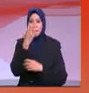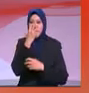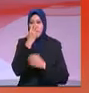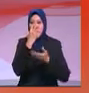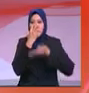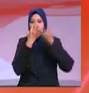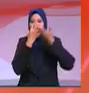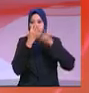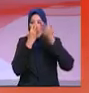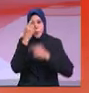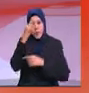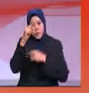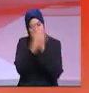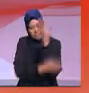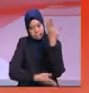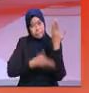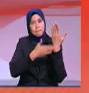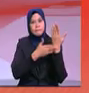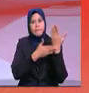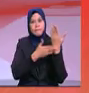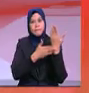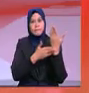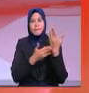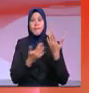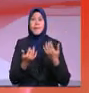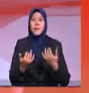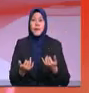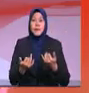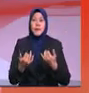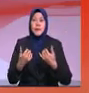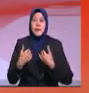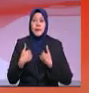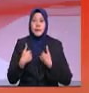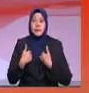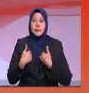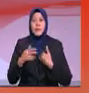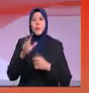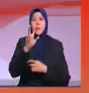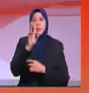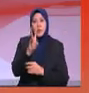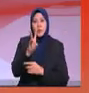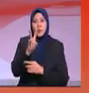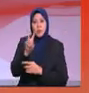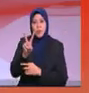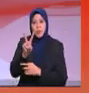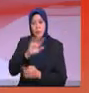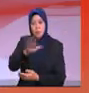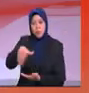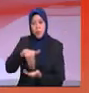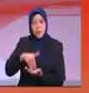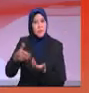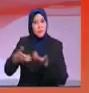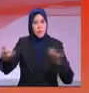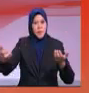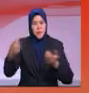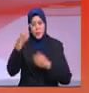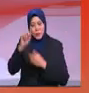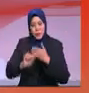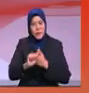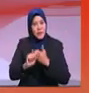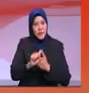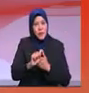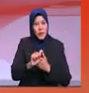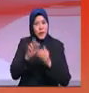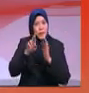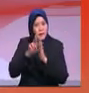pernafasan untuk seluruh negara. Jadi dan juga kita ada 72 pusat kuarantin dan rawatan risiko rendah,